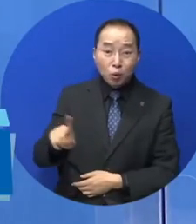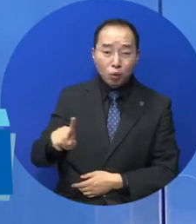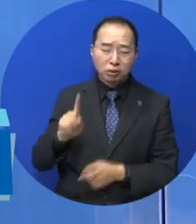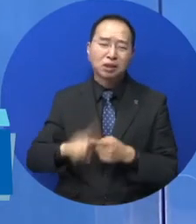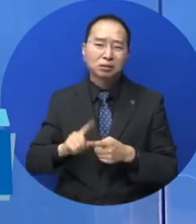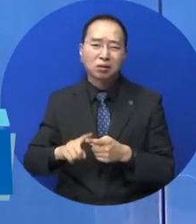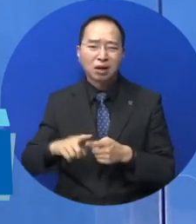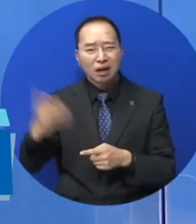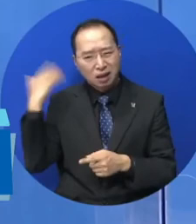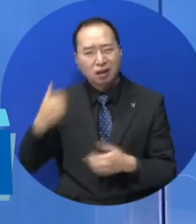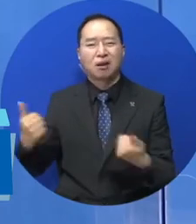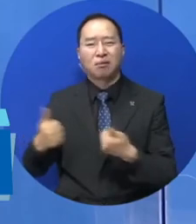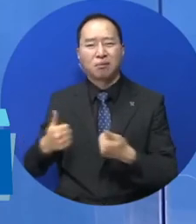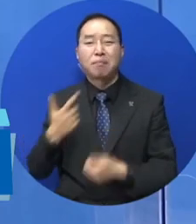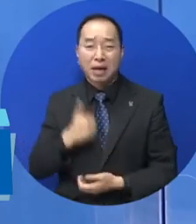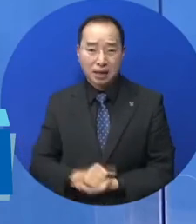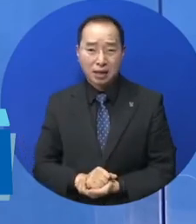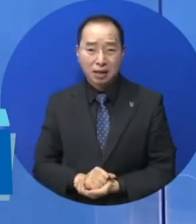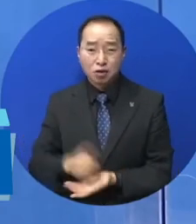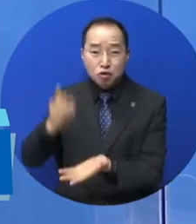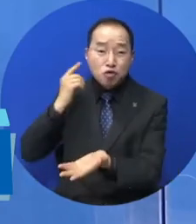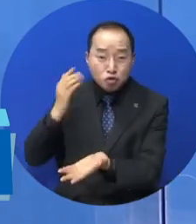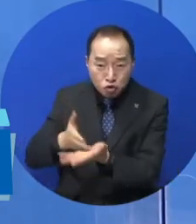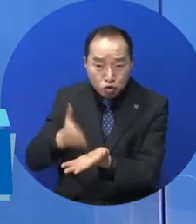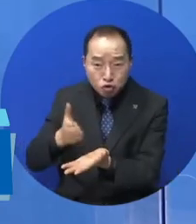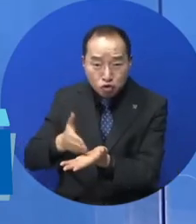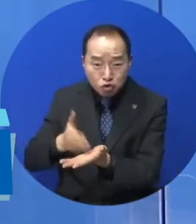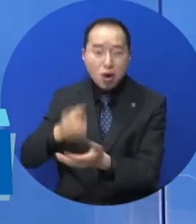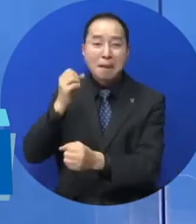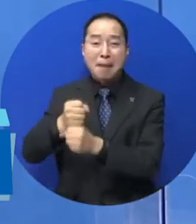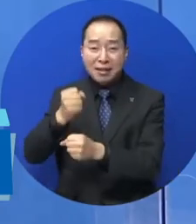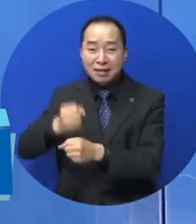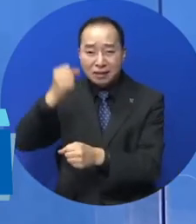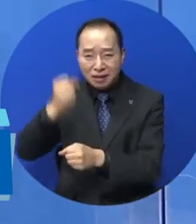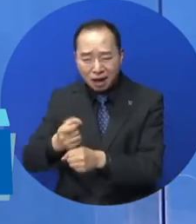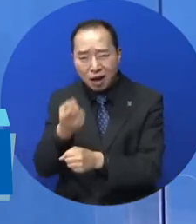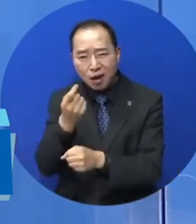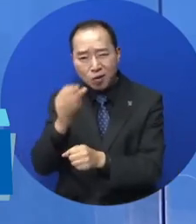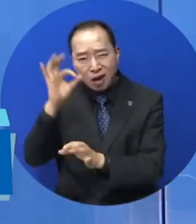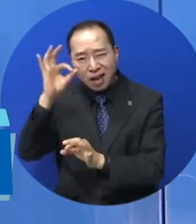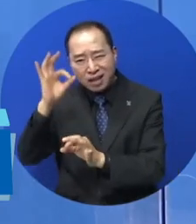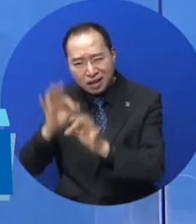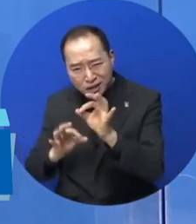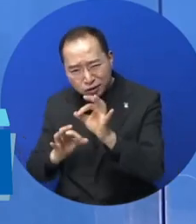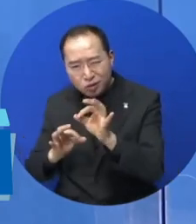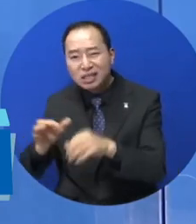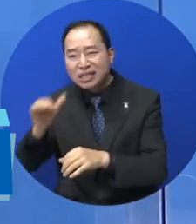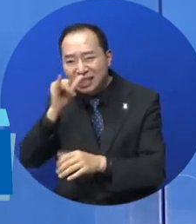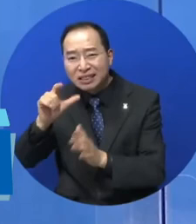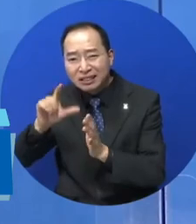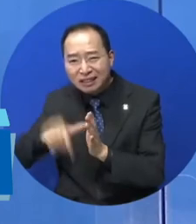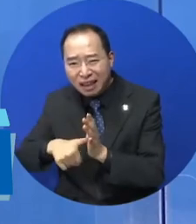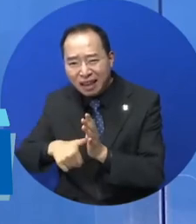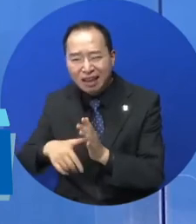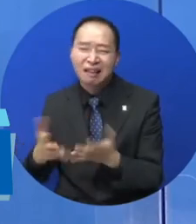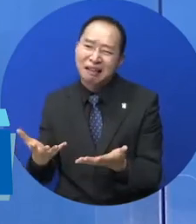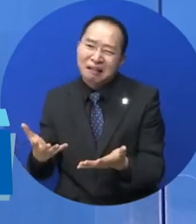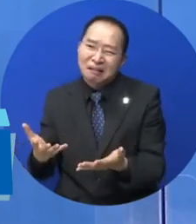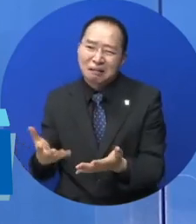이 뉴스를 만들다가 실수로 조금 틀린 내용을 했을 경우에는 수정이